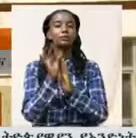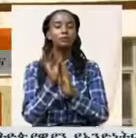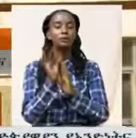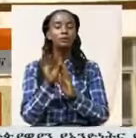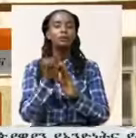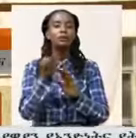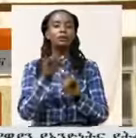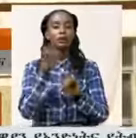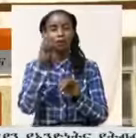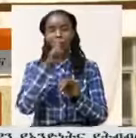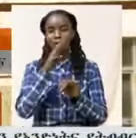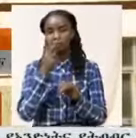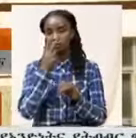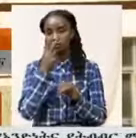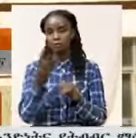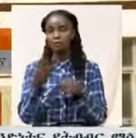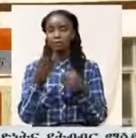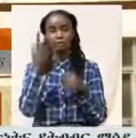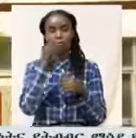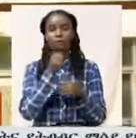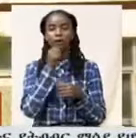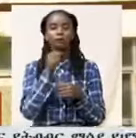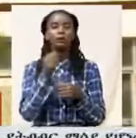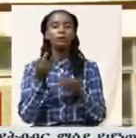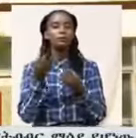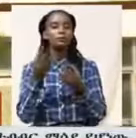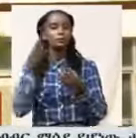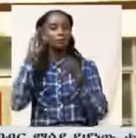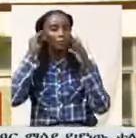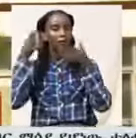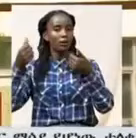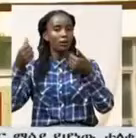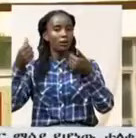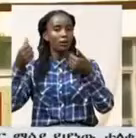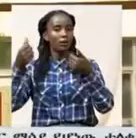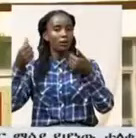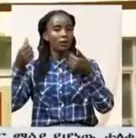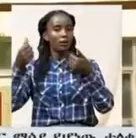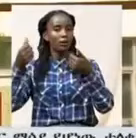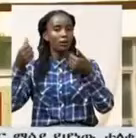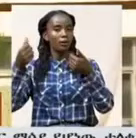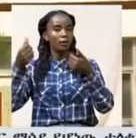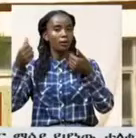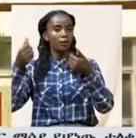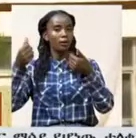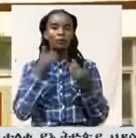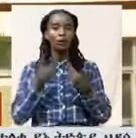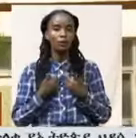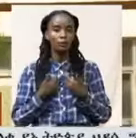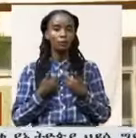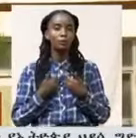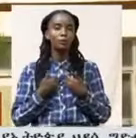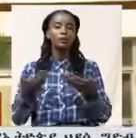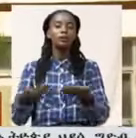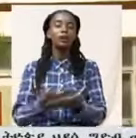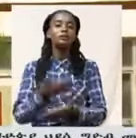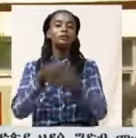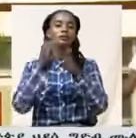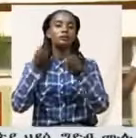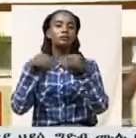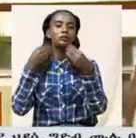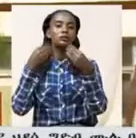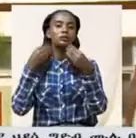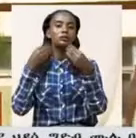ይህንን እንደ ዋዛ ማየት ቆንጆ አይደለም። ብዙ ቦታ የመምህራን መዋጮ ያስቀሩ እስካሁን ያላስገቡዋሉ። ለህዳሴው ግድብ የተሰጠ ከብት